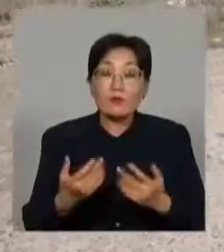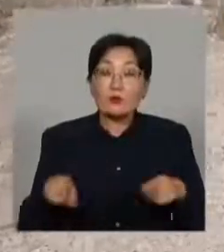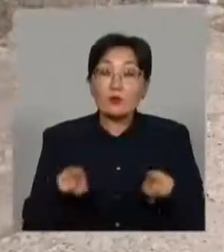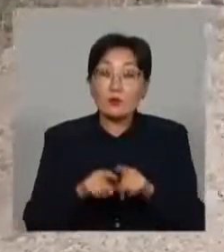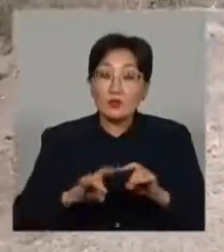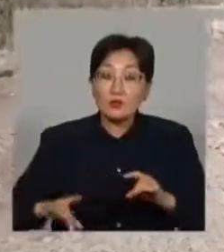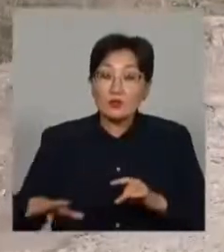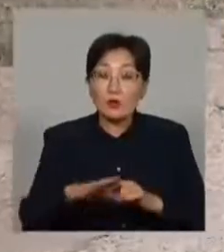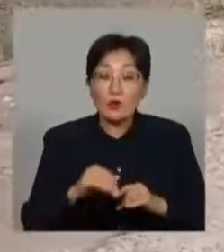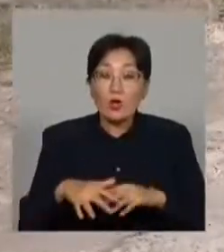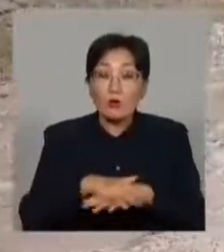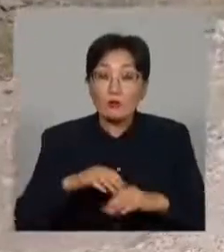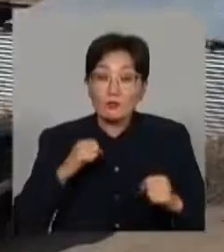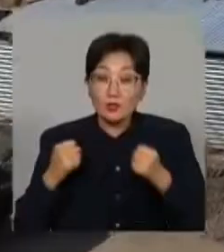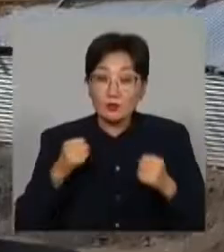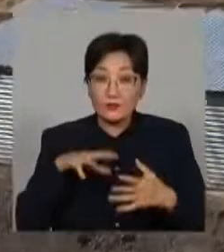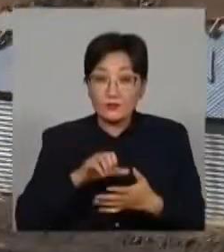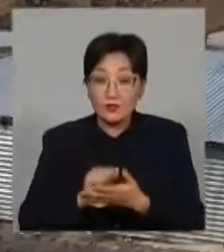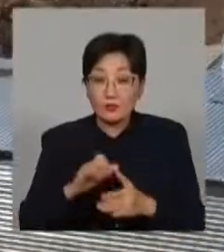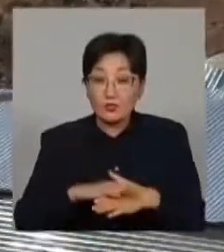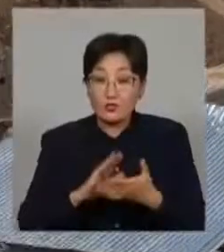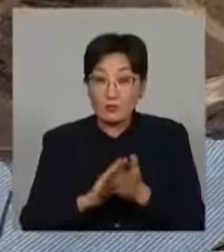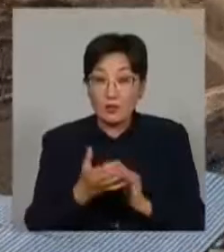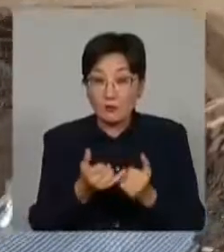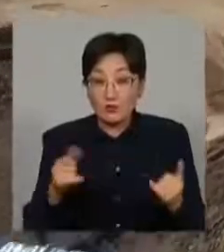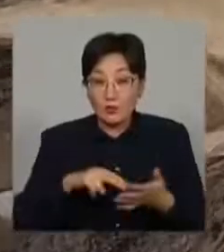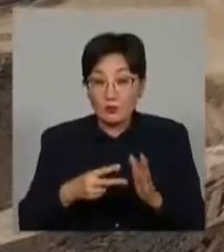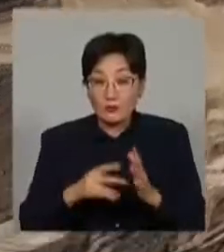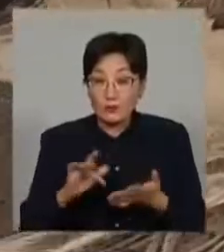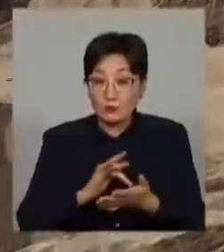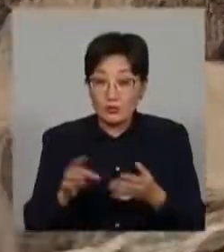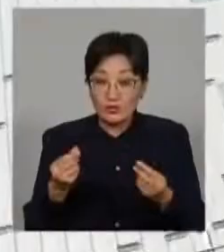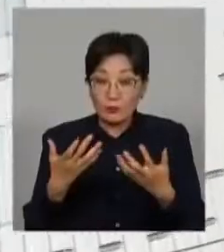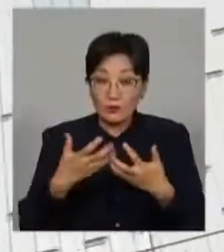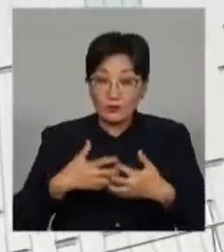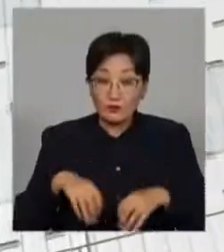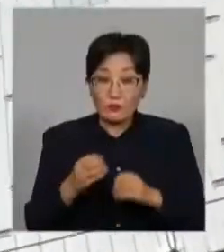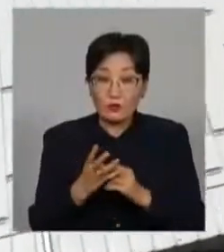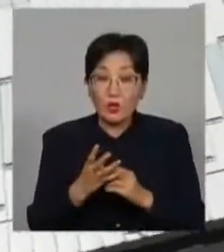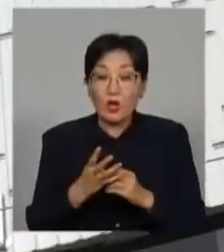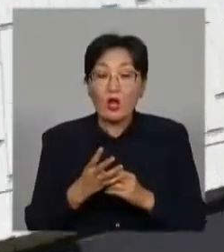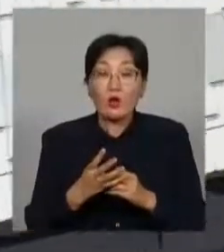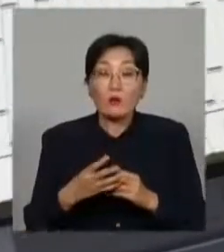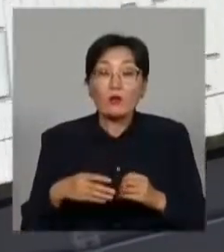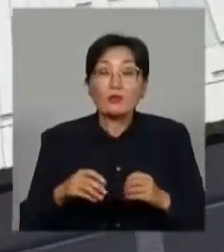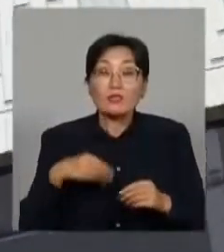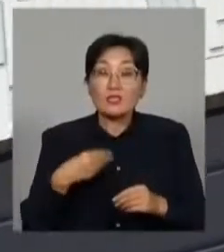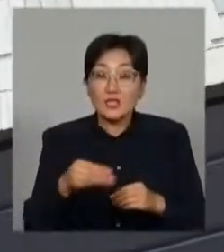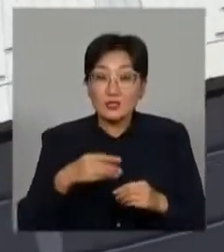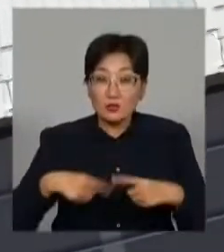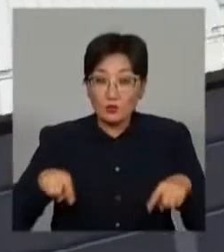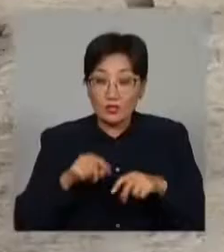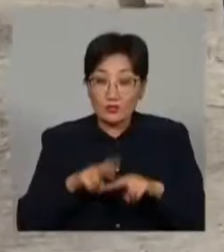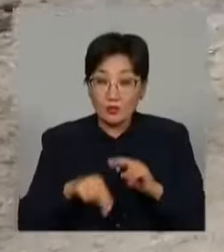осы шағын ауданда бұқаралық спортпен шұғылдануға жағдай жасау мақсатында бюджет қаражаты есебінен 14 кортқа арналған теннис орталығы